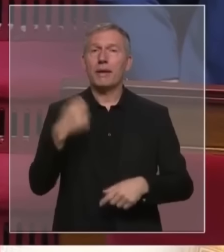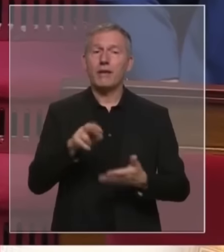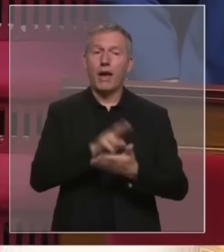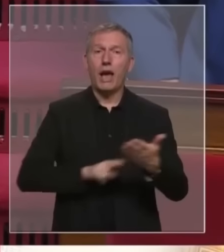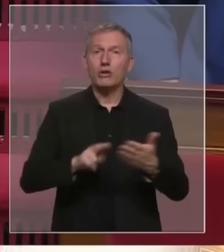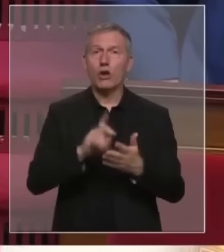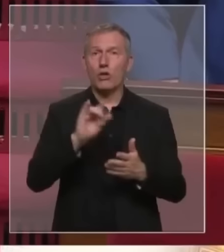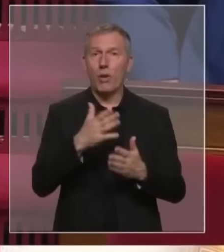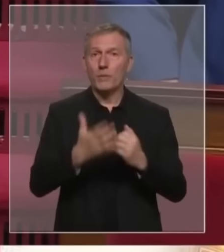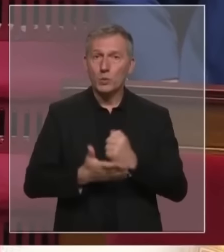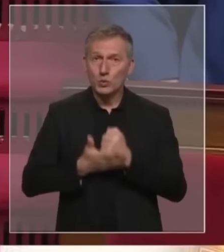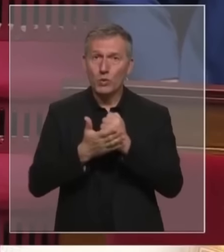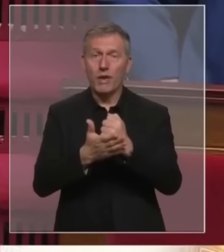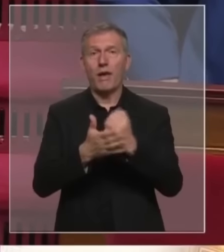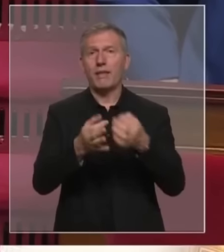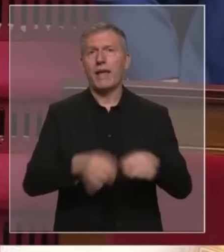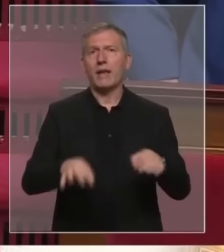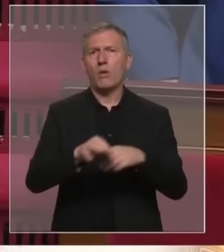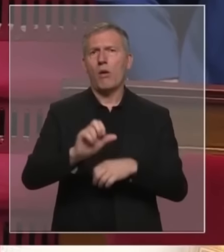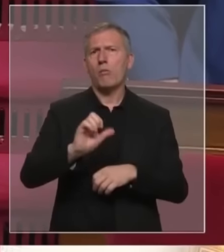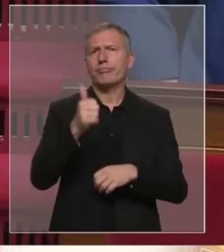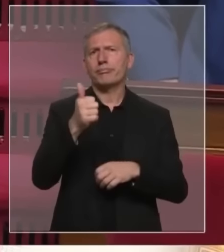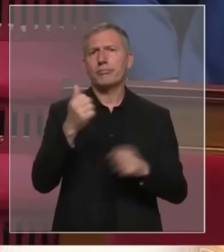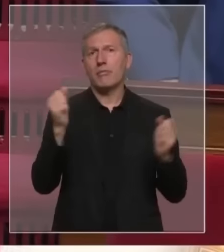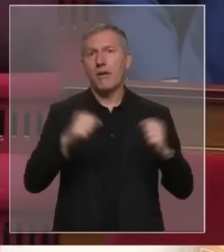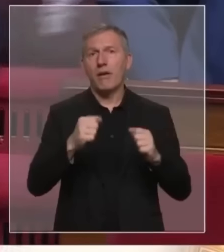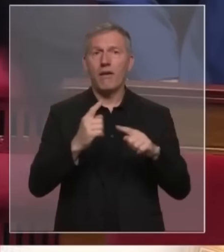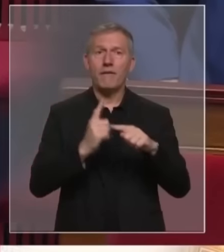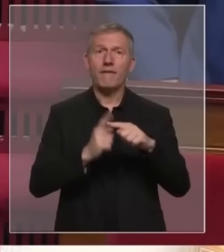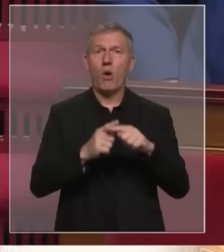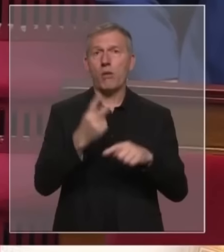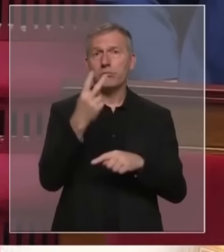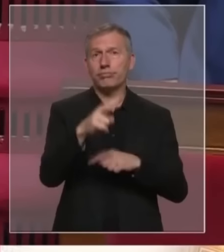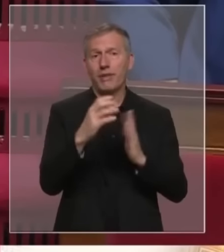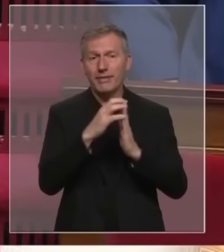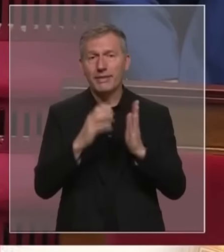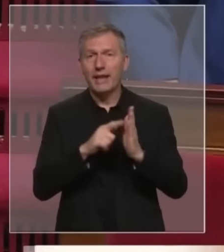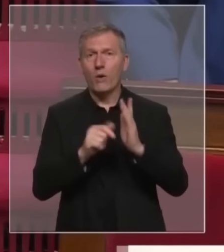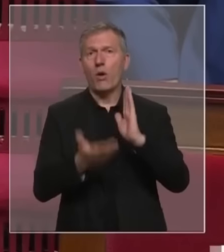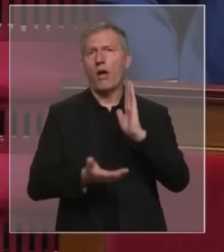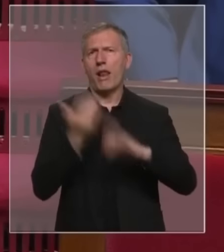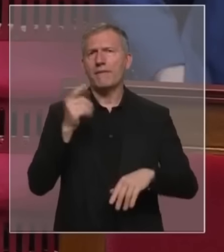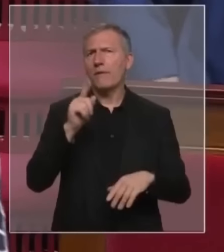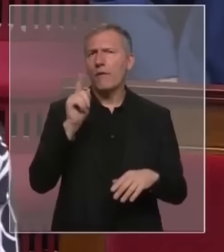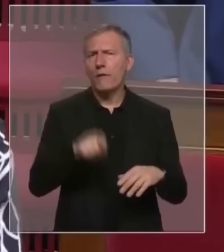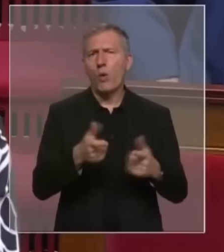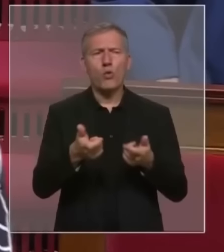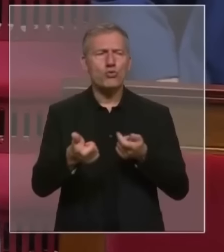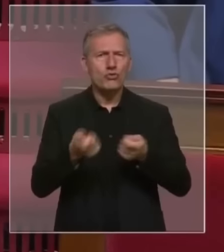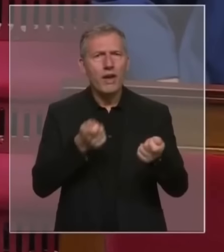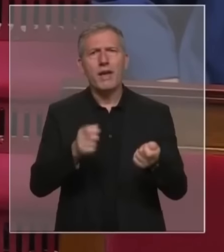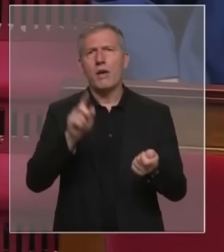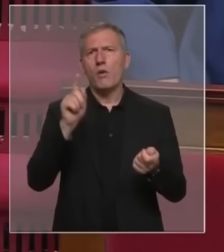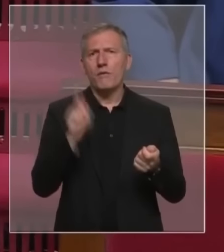territoire de kanaki et sont unanimement favorables au retrait de votre texte il faut maîtriser il faut